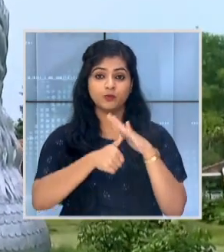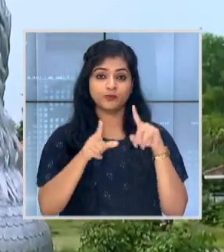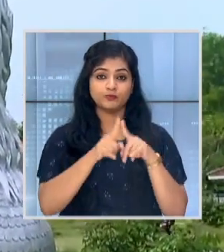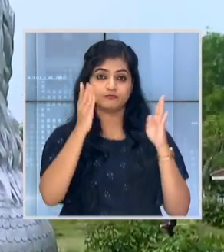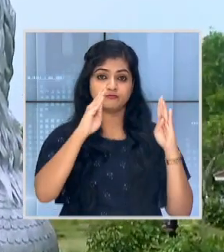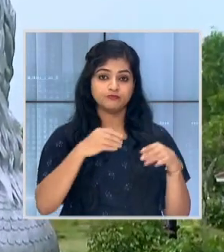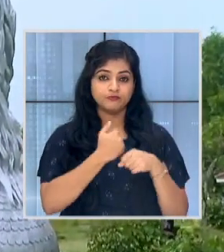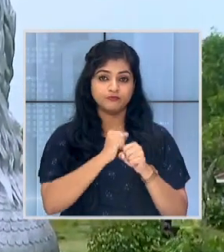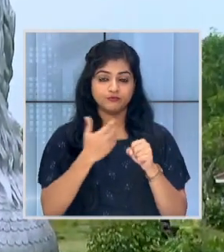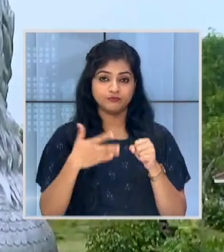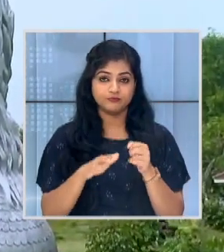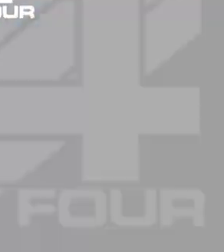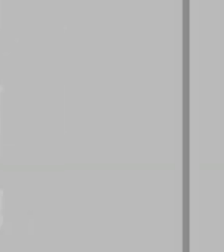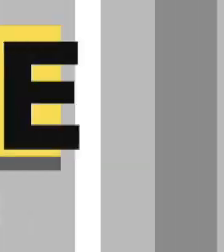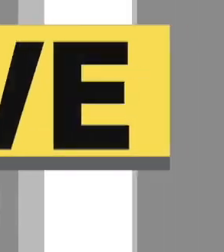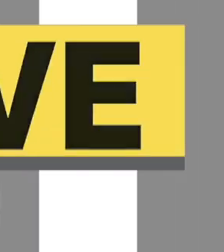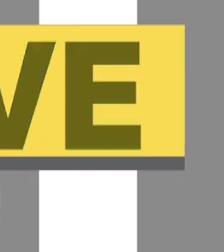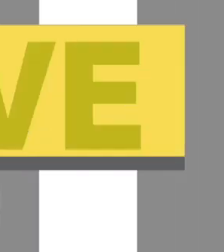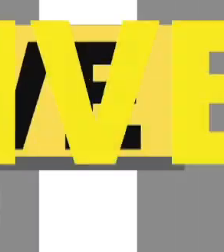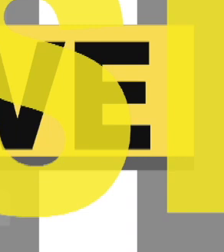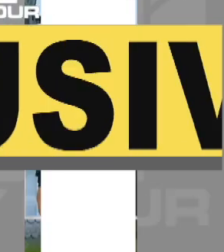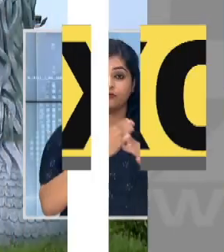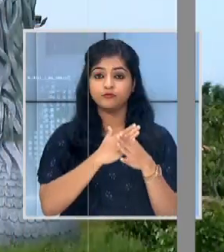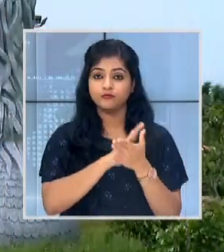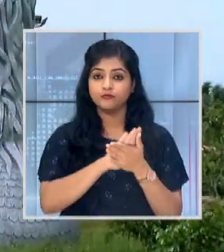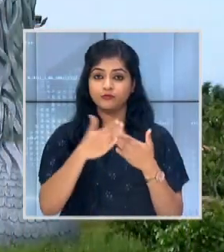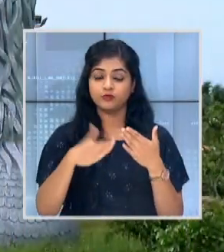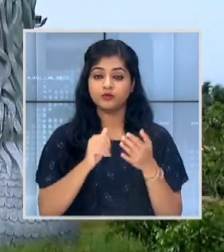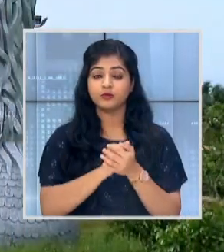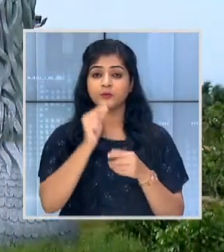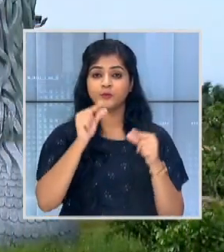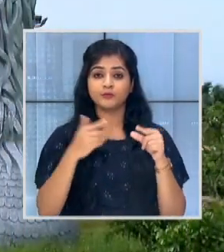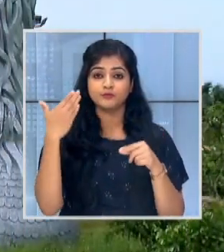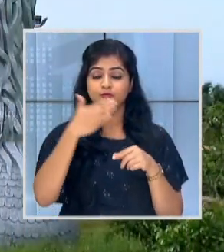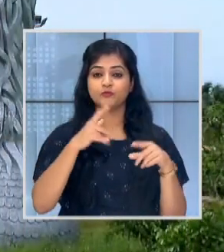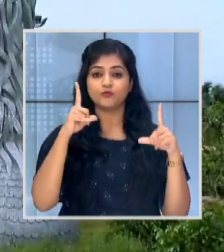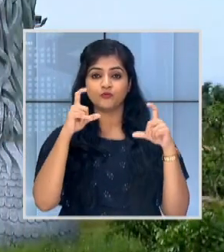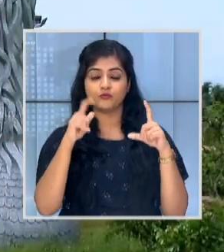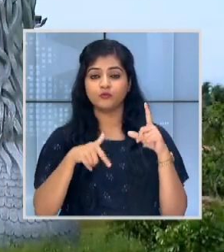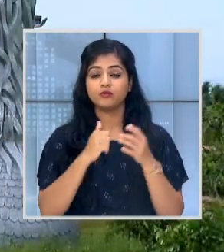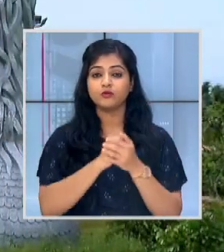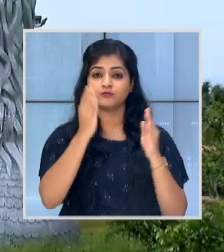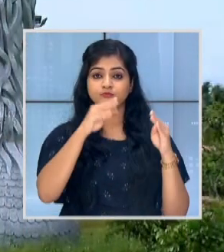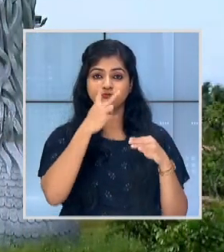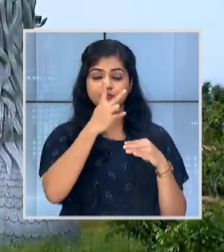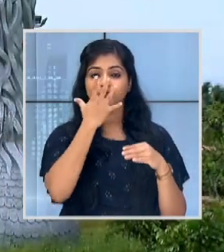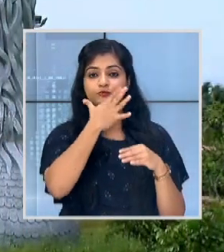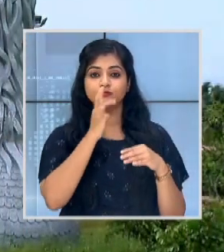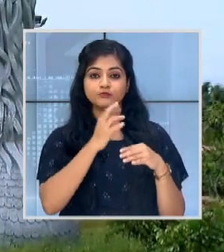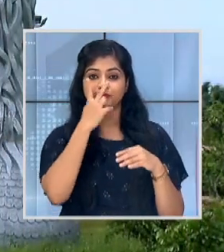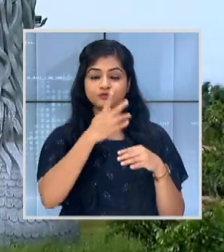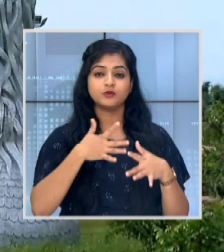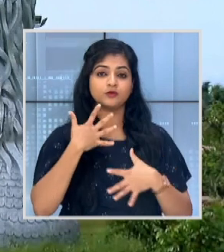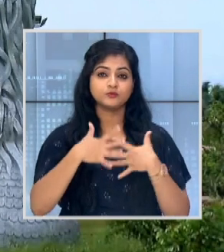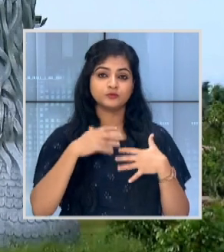ശില്പമായി മാറുന്നു. ആ ശില്പം പൂർത്തീകരിച്ചു. ആ സ്ഥലത്ത് ഇപ്പോൾ ആളുകൾ വന്ന് അവിടെ ഫോട്ടോ എടുക്കുന്നു. ആളുകൾ ആ ശില്പം കണ്ട് ആസ്വദിക്കുന്നു,